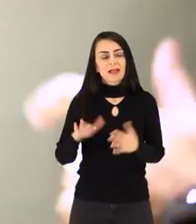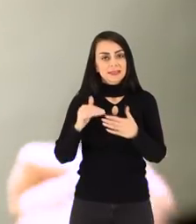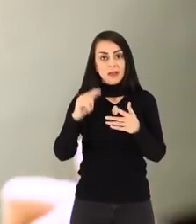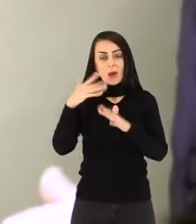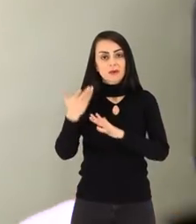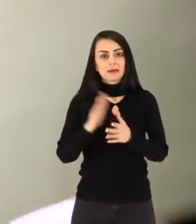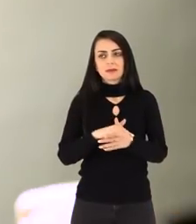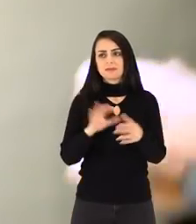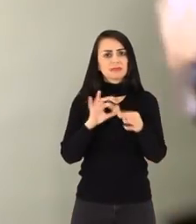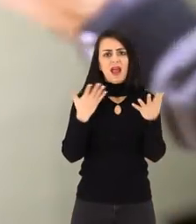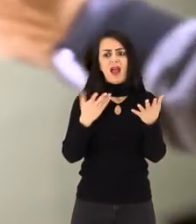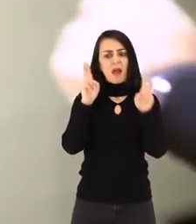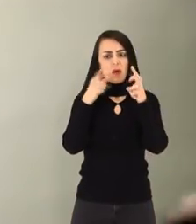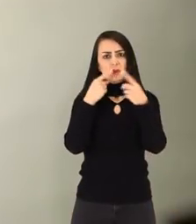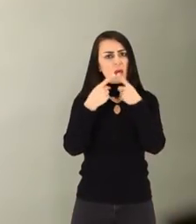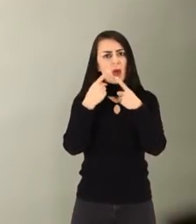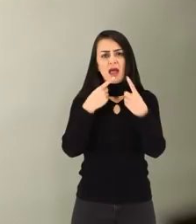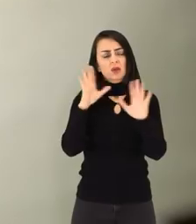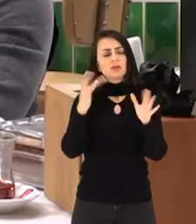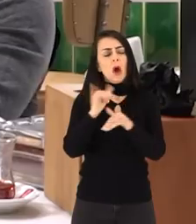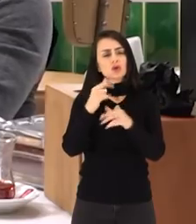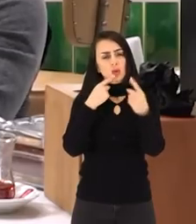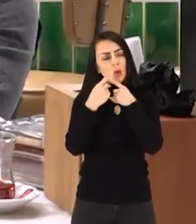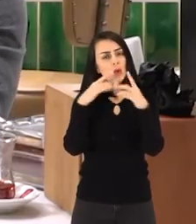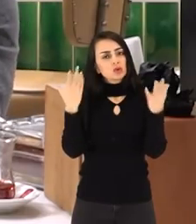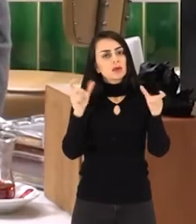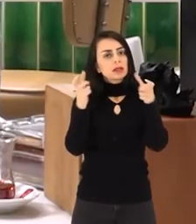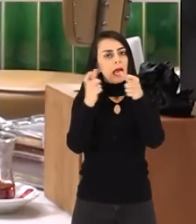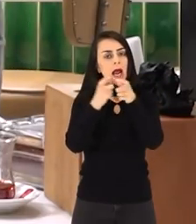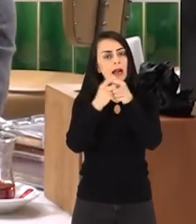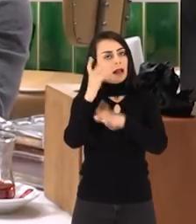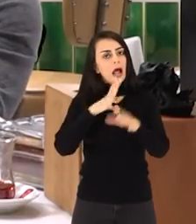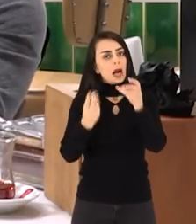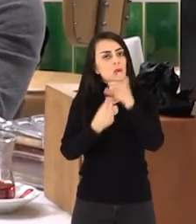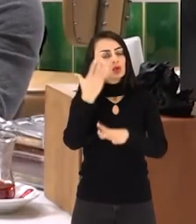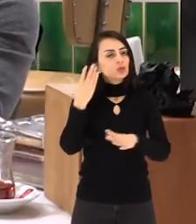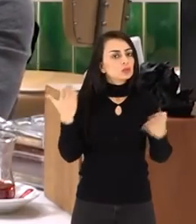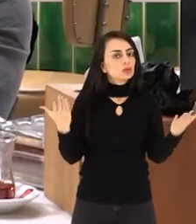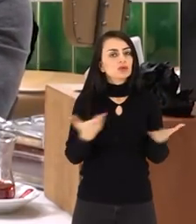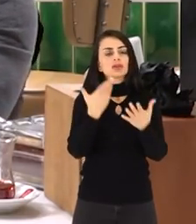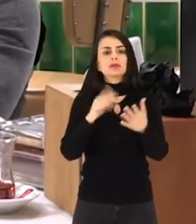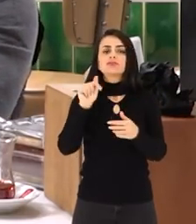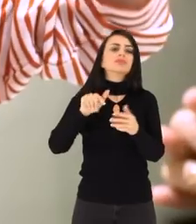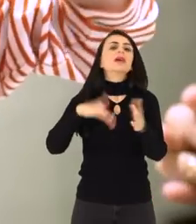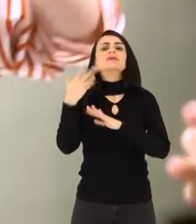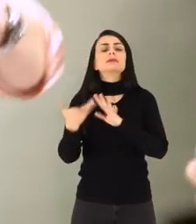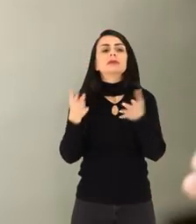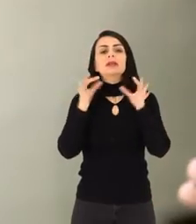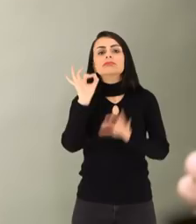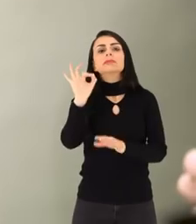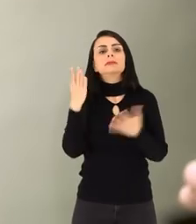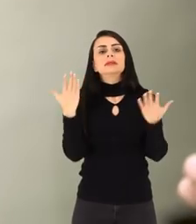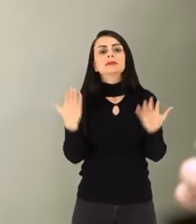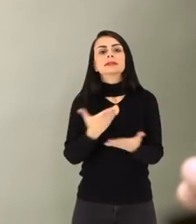Sonra... Ha ne anlatıyordum ben? İyi oyunculuk gitmiş. Konuşuyorduk. Oyunculuk konuşuyorduk. İşte dernekler kuruldu falan dedin. Evet Hacı ondan Bektaş'ta. Sonra tabii ki